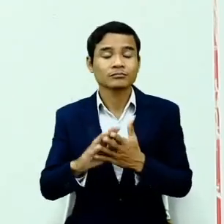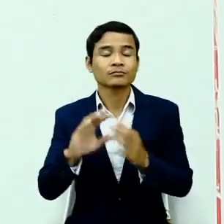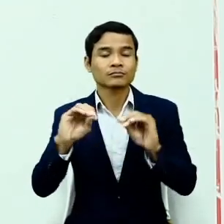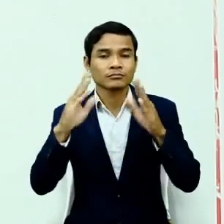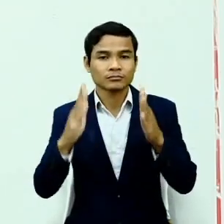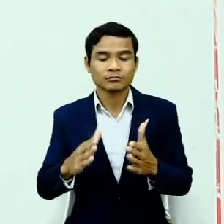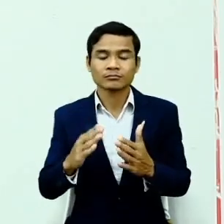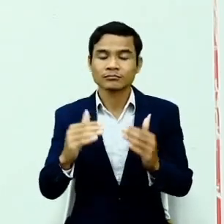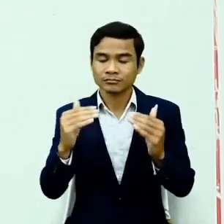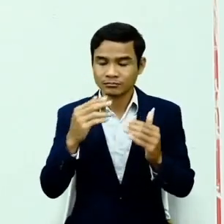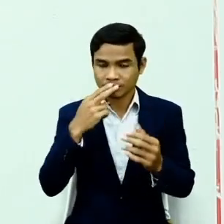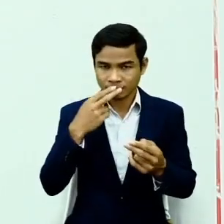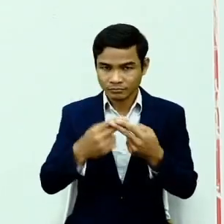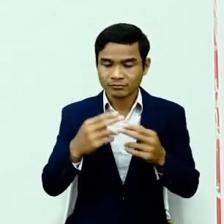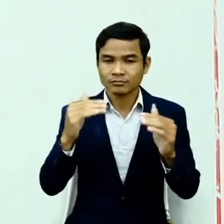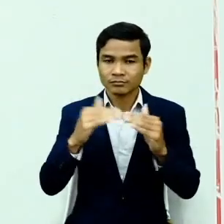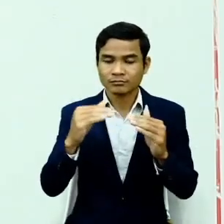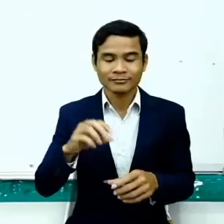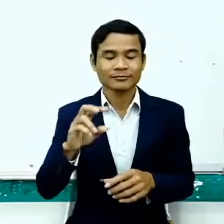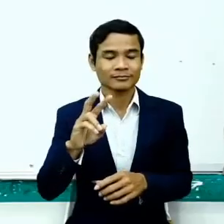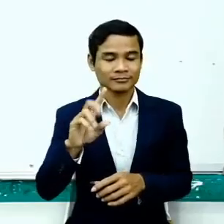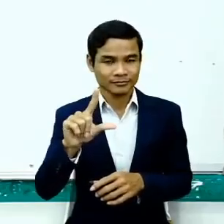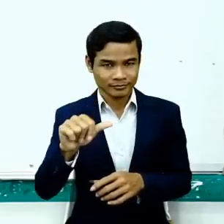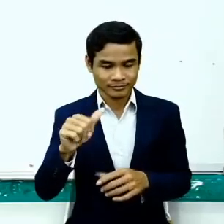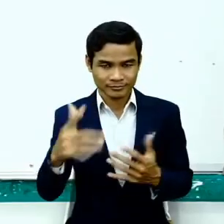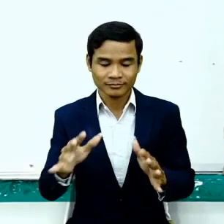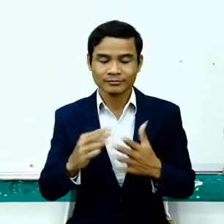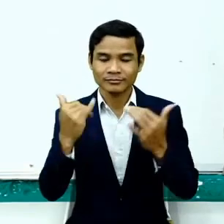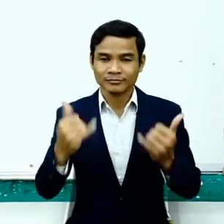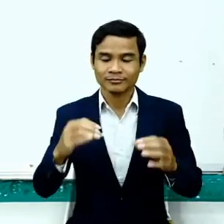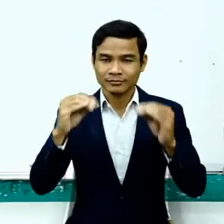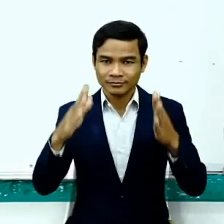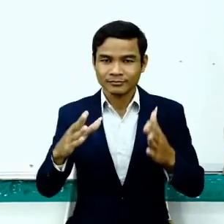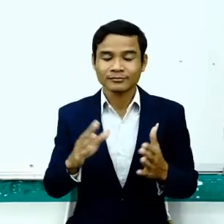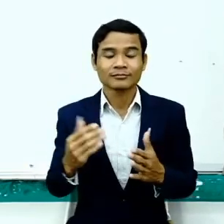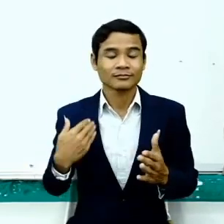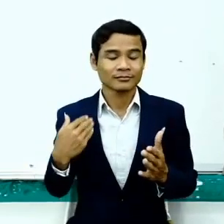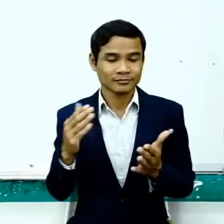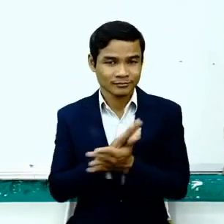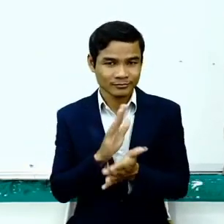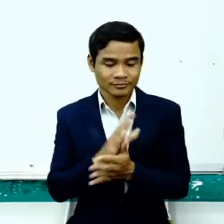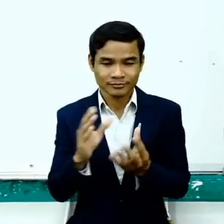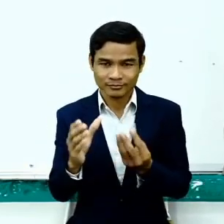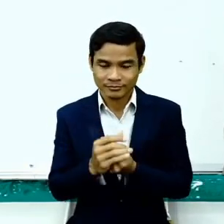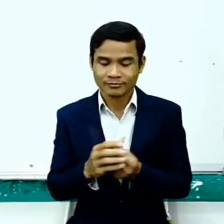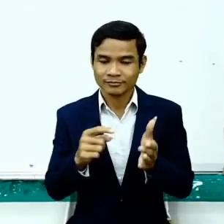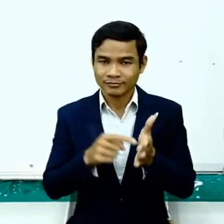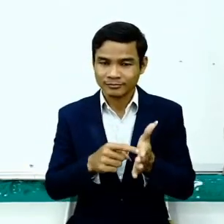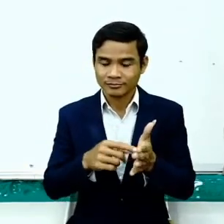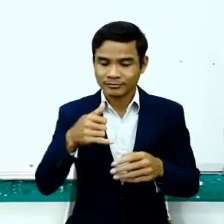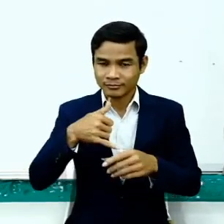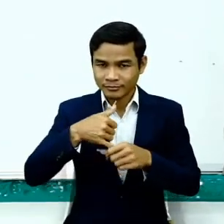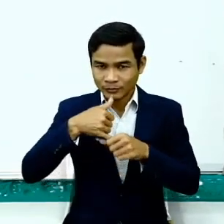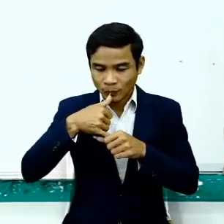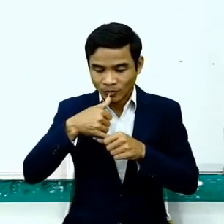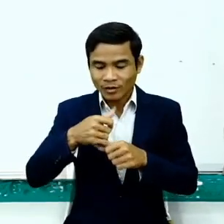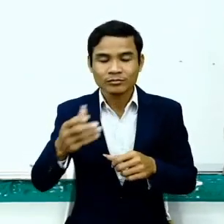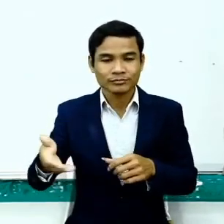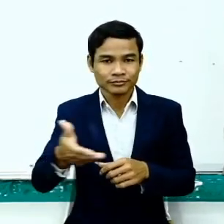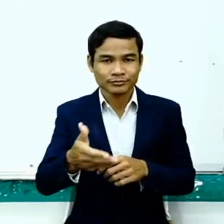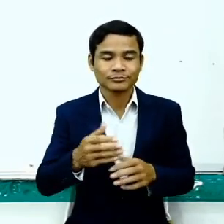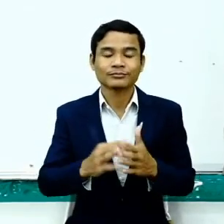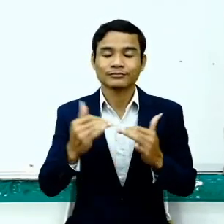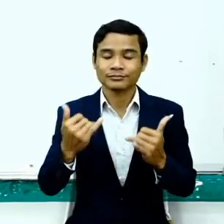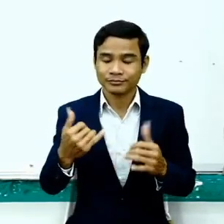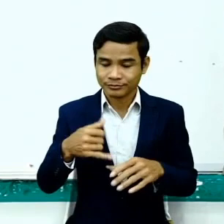bán chùm lại chật sập đầy nè khu chẳng bàn nè con á. Chà lấy nè khu nè miên bằng tia chùm nôn. Chà tăng nè bằng phong bớt nè con á. Chà chắc